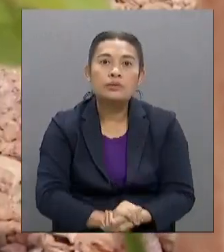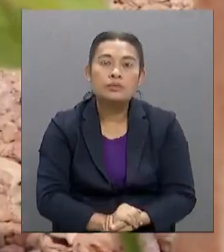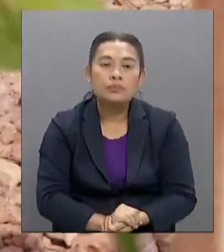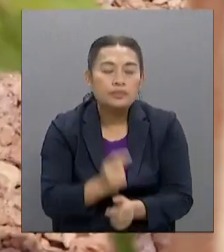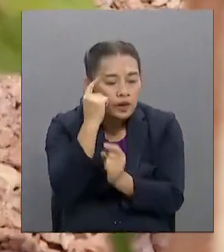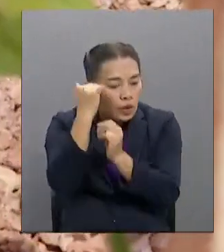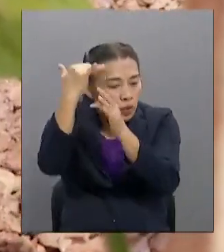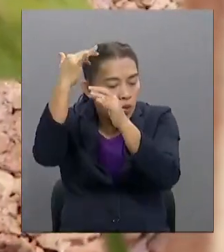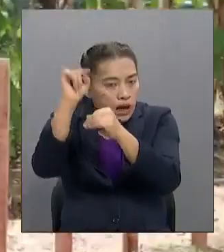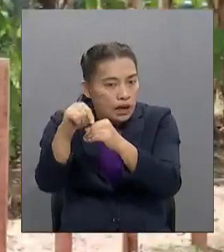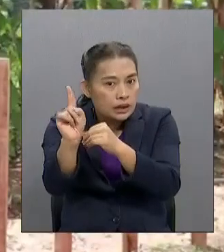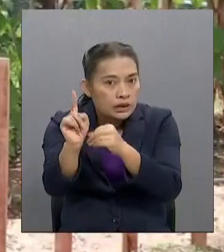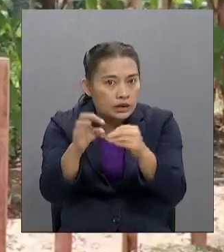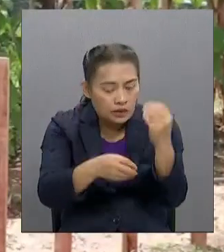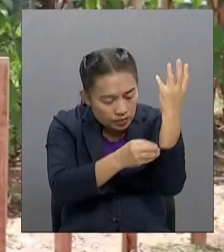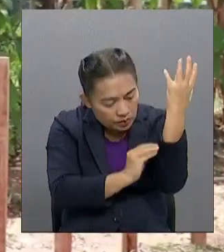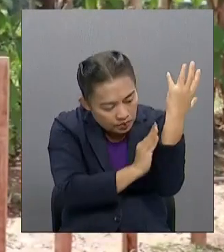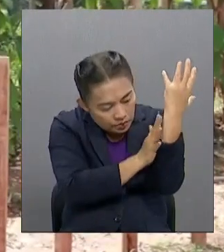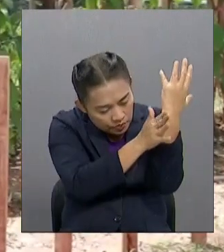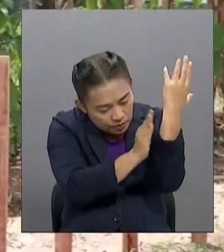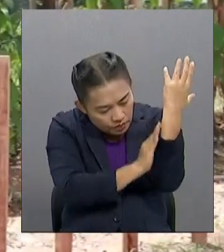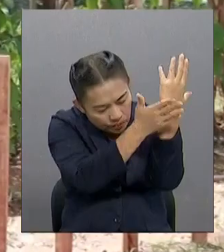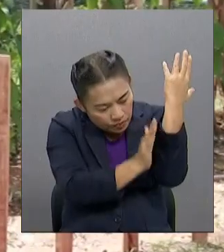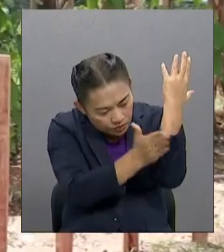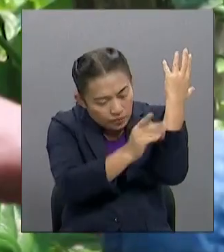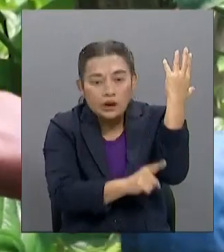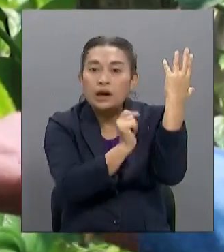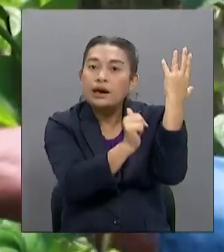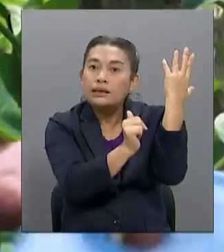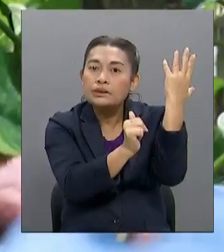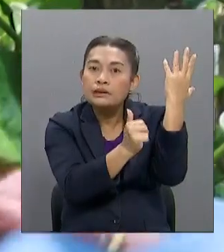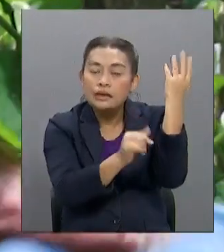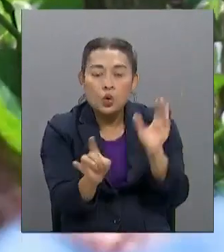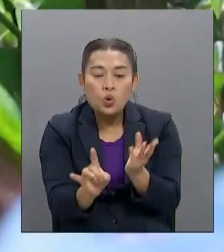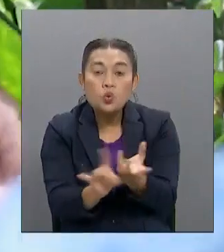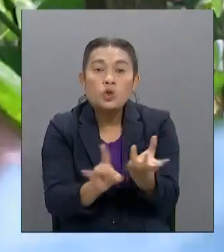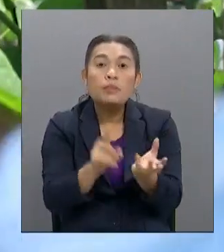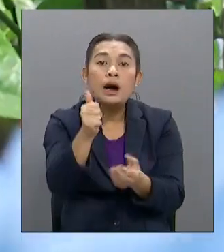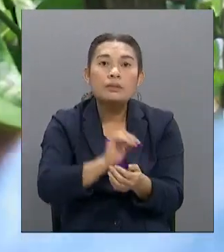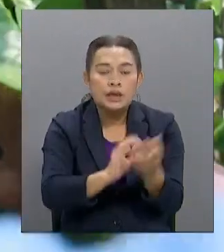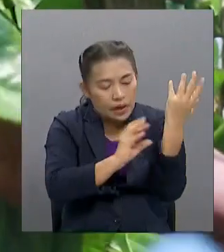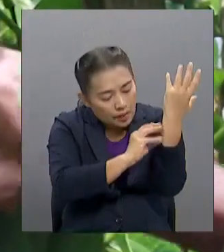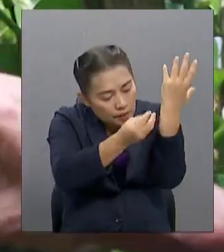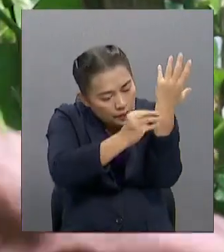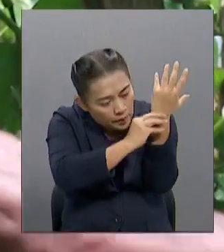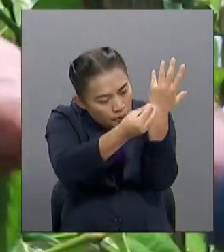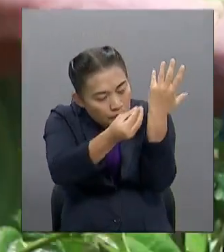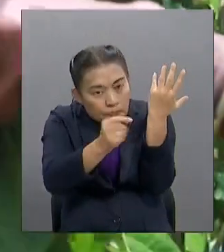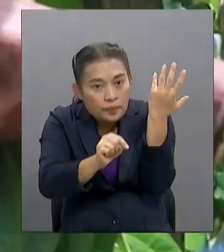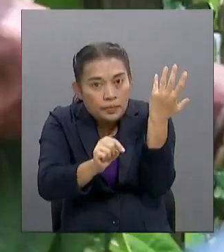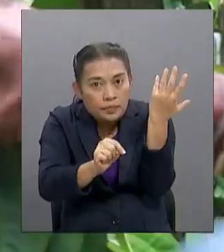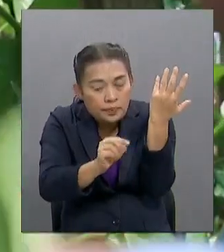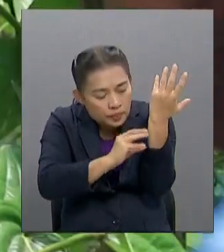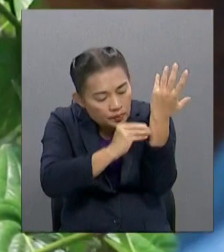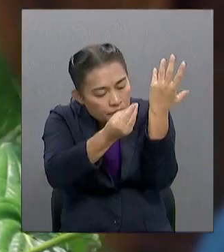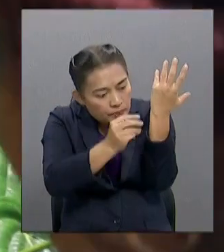ใดออกมามันพูดที่มีคุณภาพแต่ค้าขางคือเขาจะเก็บใบพูใบข้าวเกล็ดใบพู